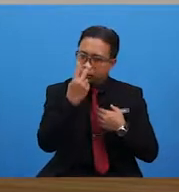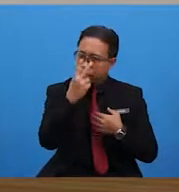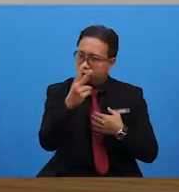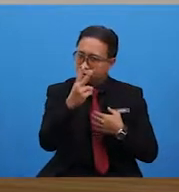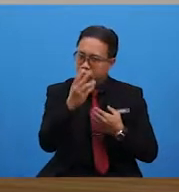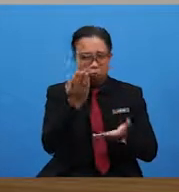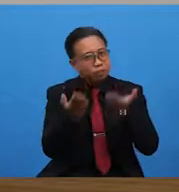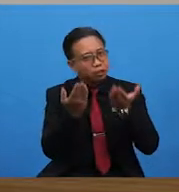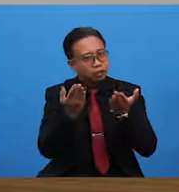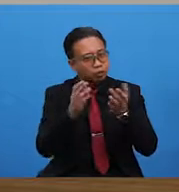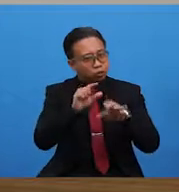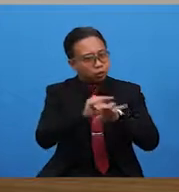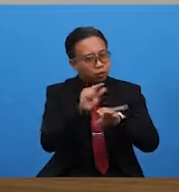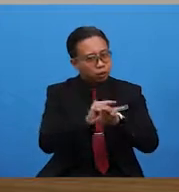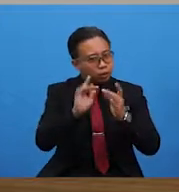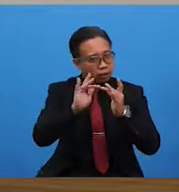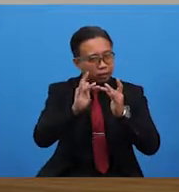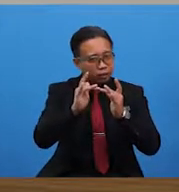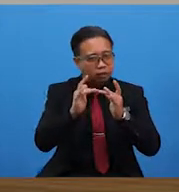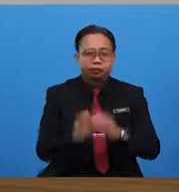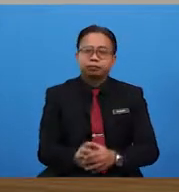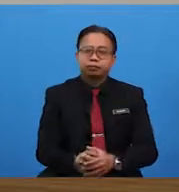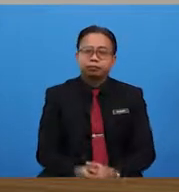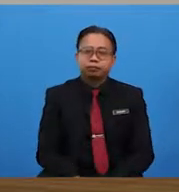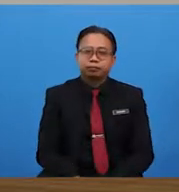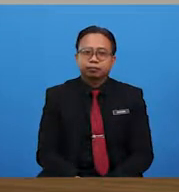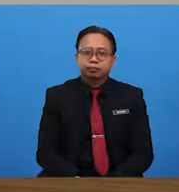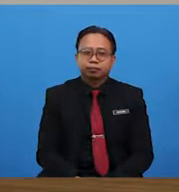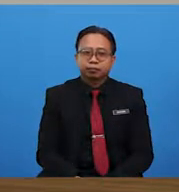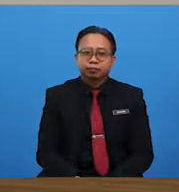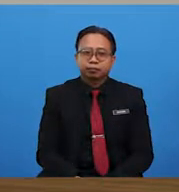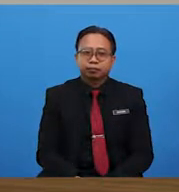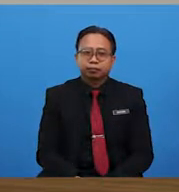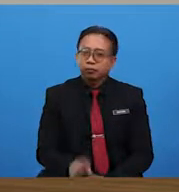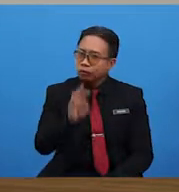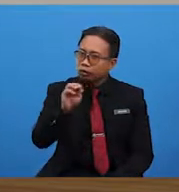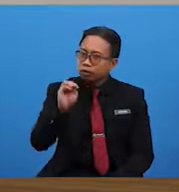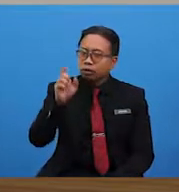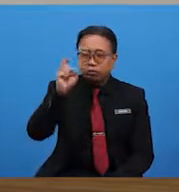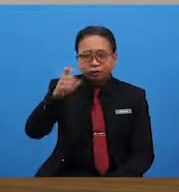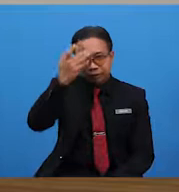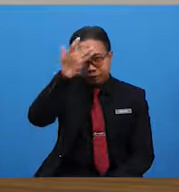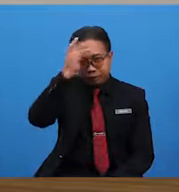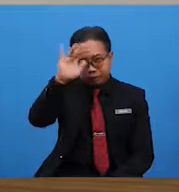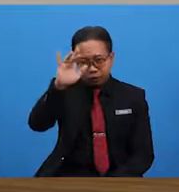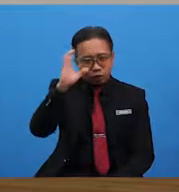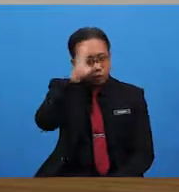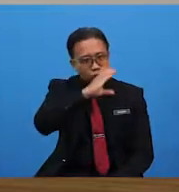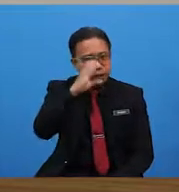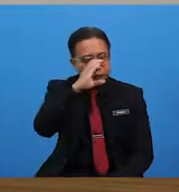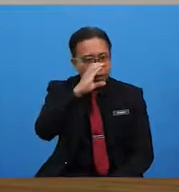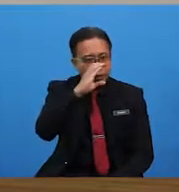lama Namun demikian Jaguar Plaza ini mereka perlu bijak mencari